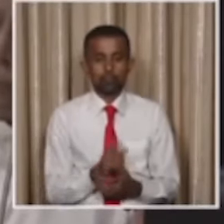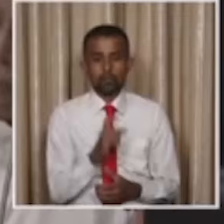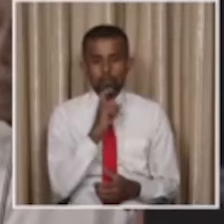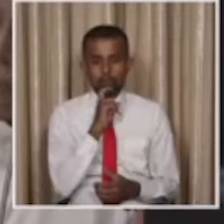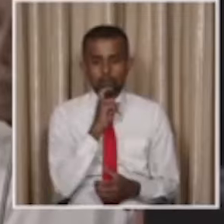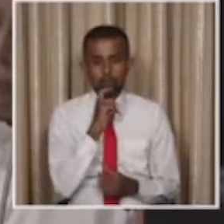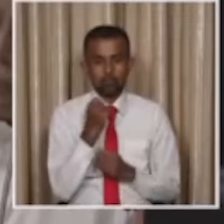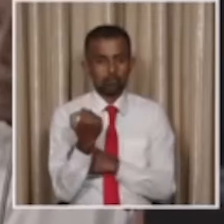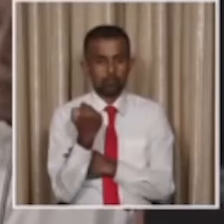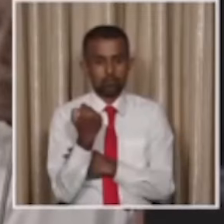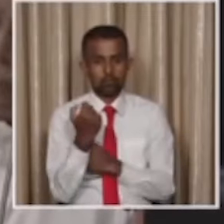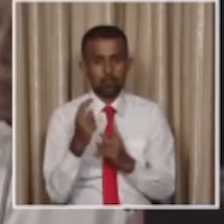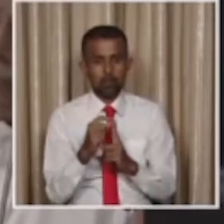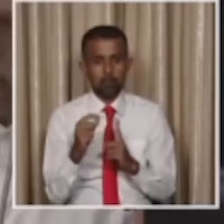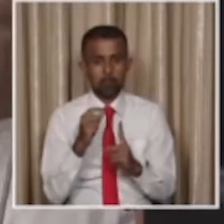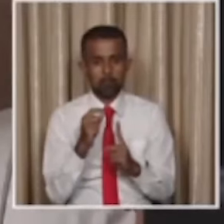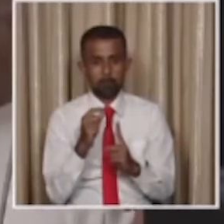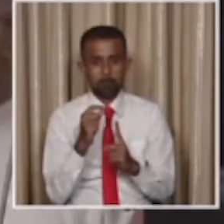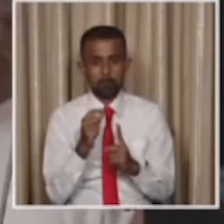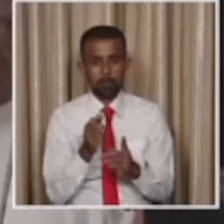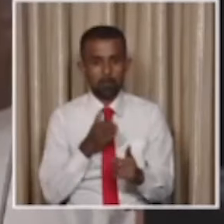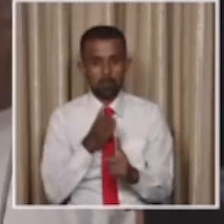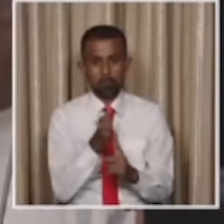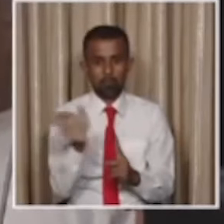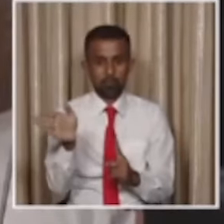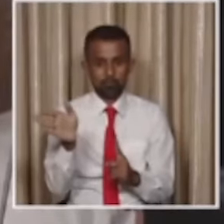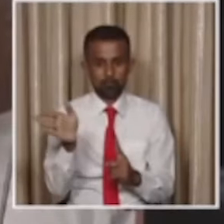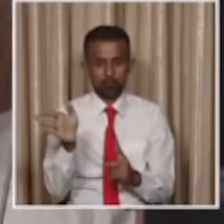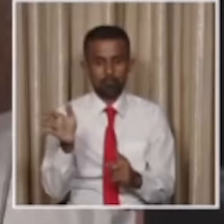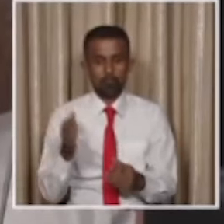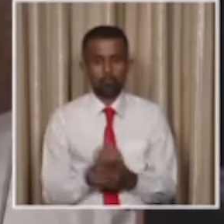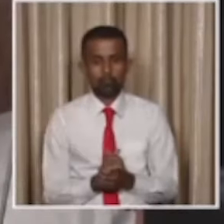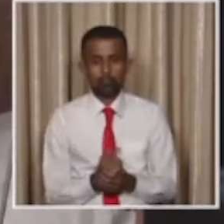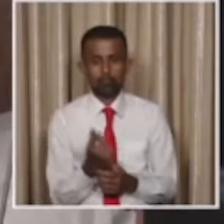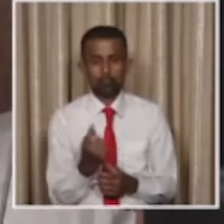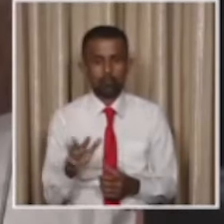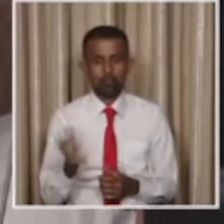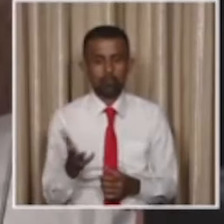අධිකරණයේ බලතල එන්නේ පාර්ලිමේන්තුව මාර්ගයෙන්. මේකනේ අපි